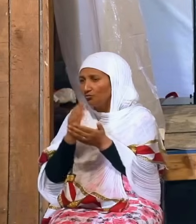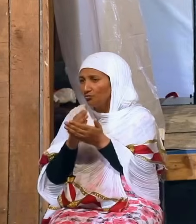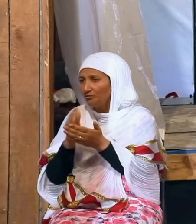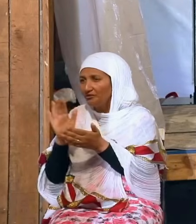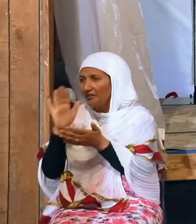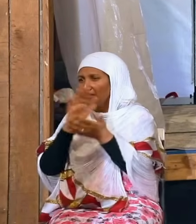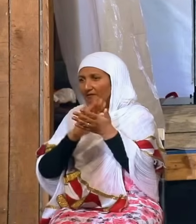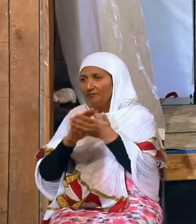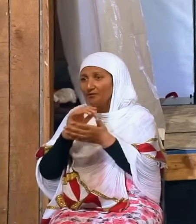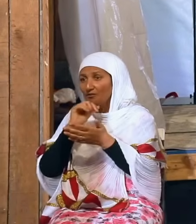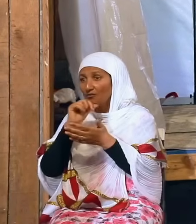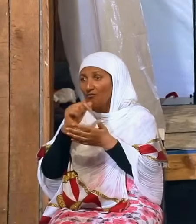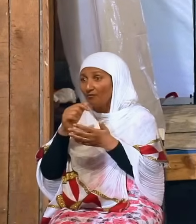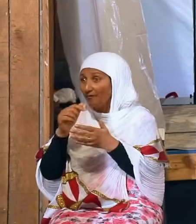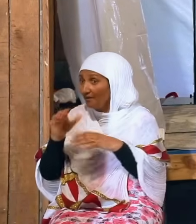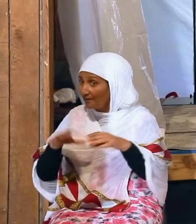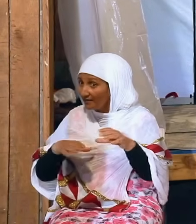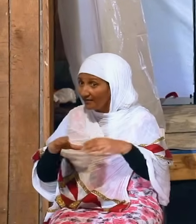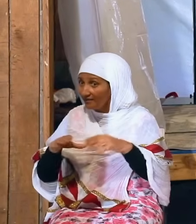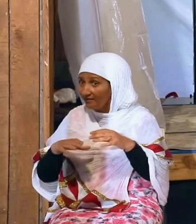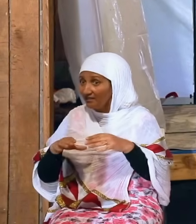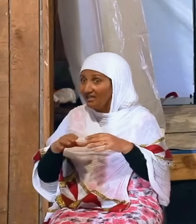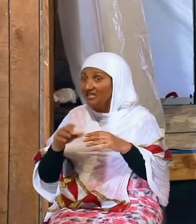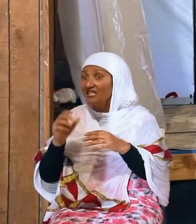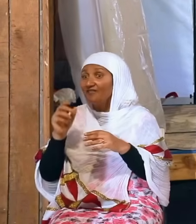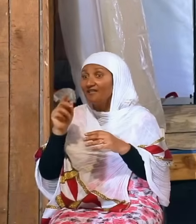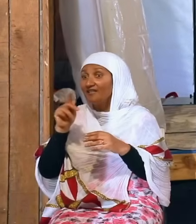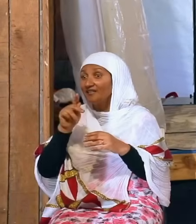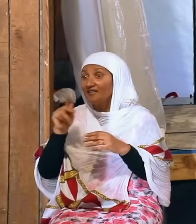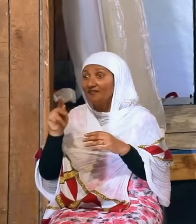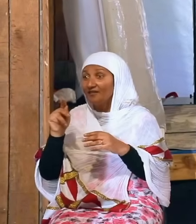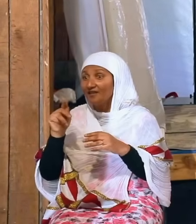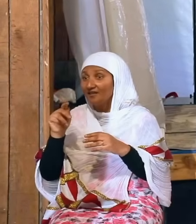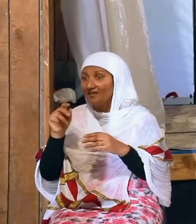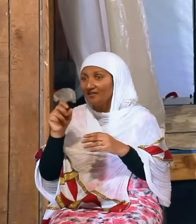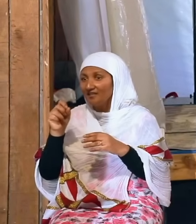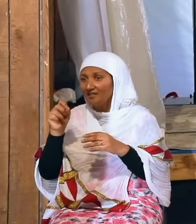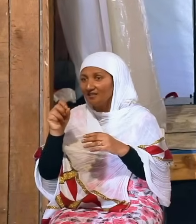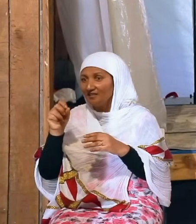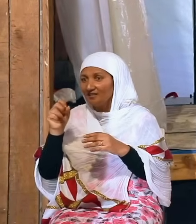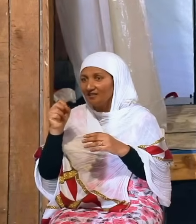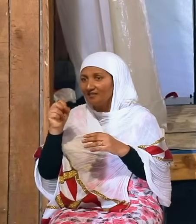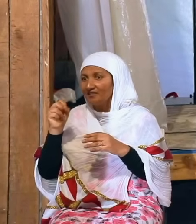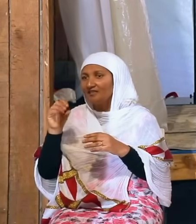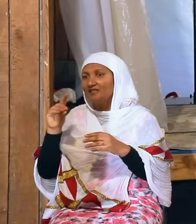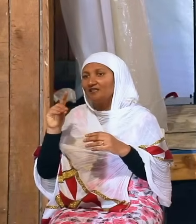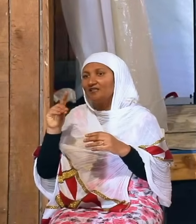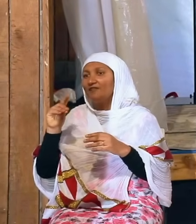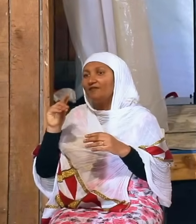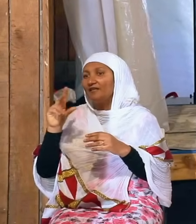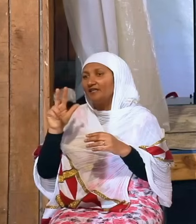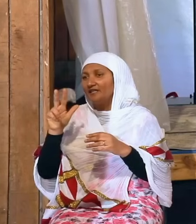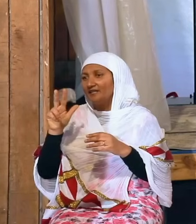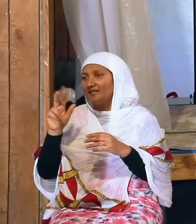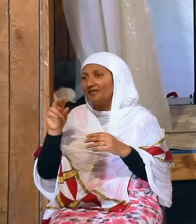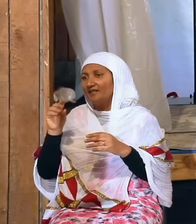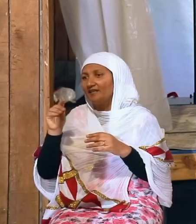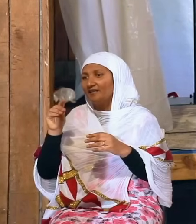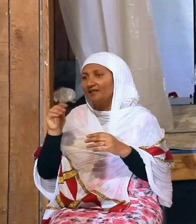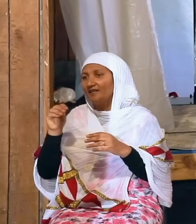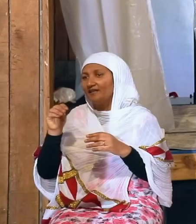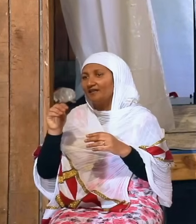ምንድነው የሆነ ስክሪን መስጠት ወይ ቲቪ መክፈት ነው አይደለም ያ ማለት በነገራችን ላይ እማናቃቸው